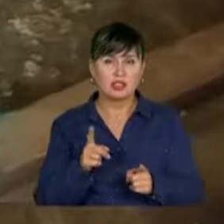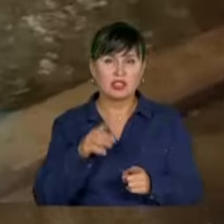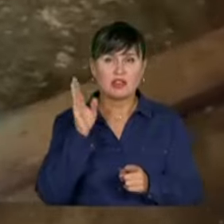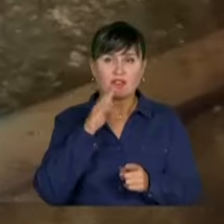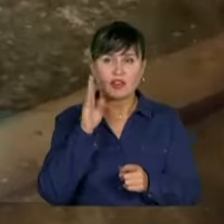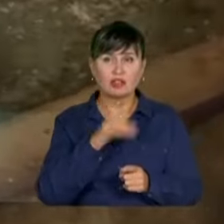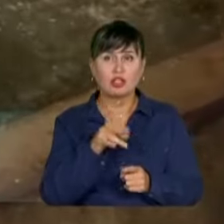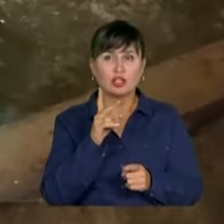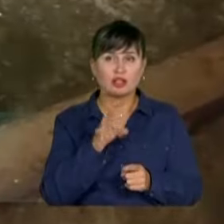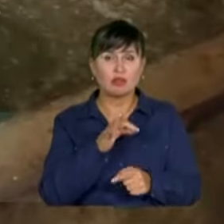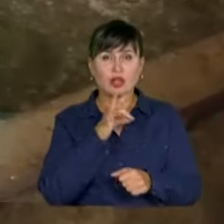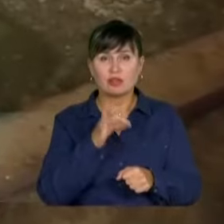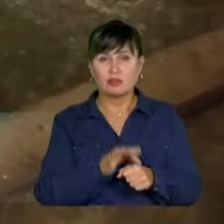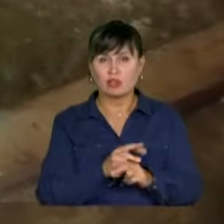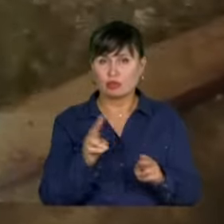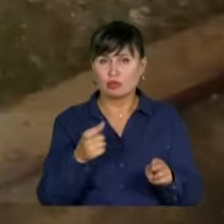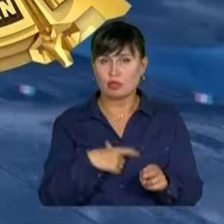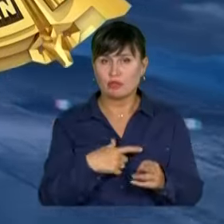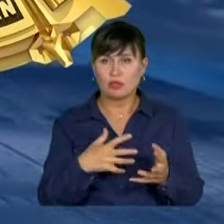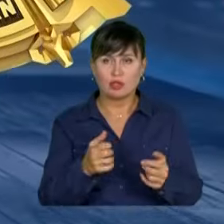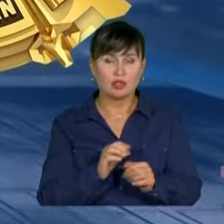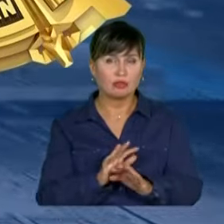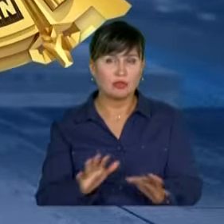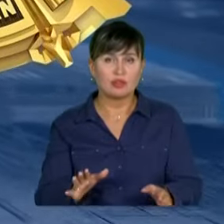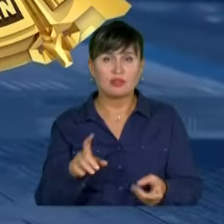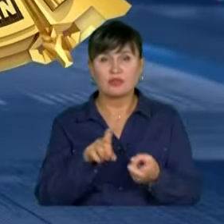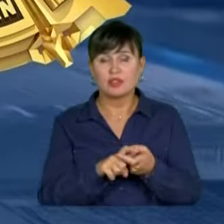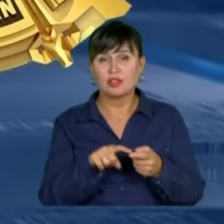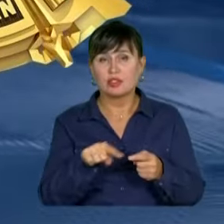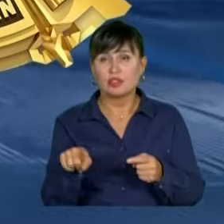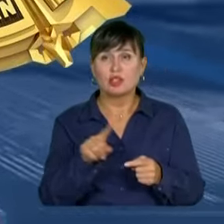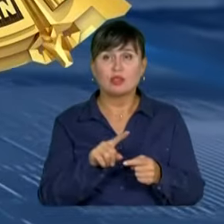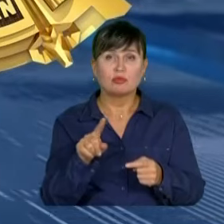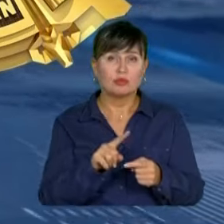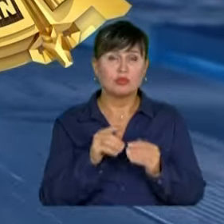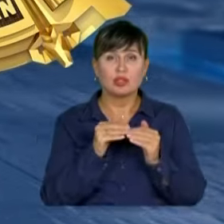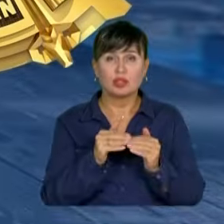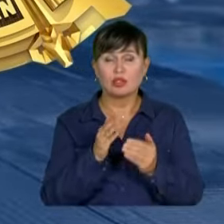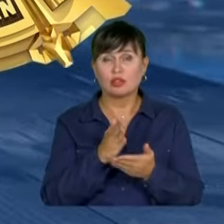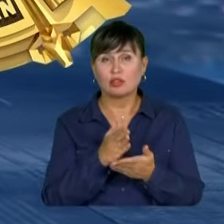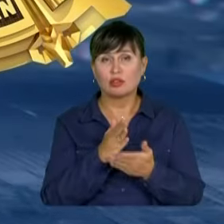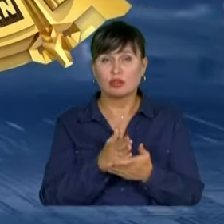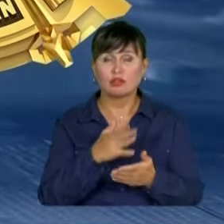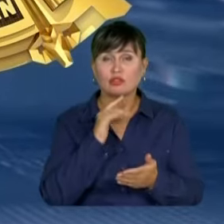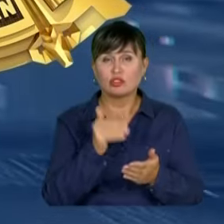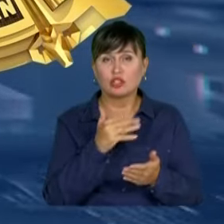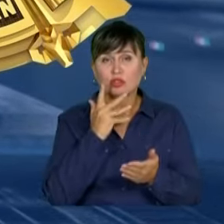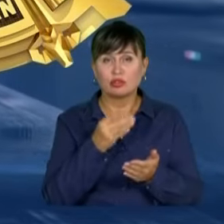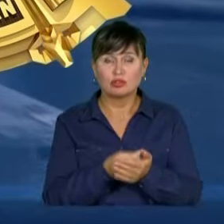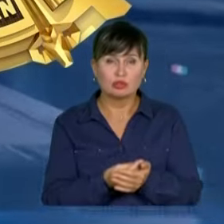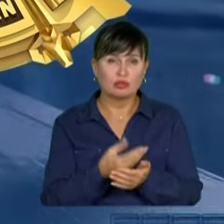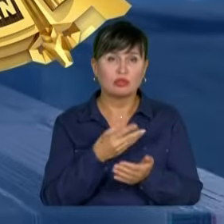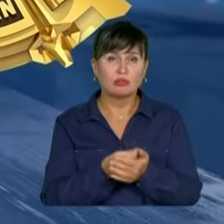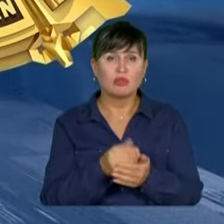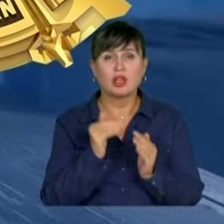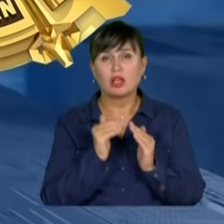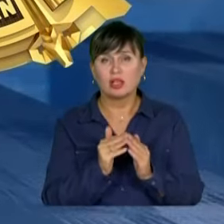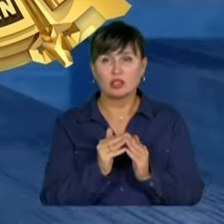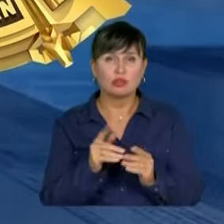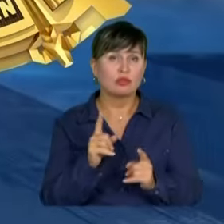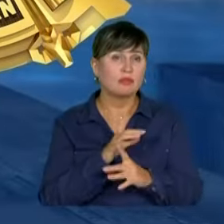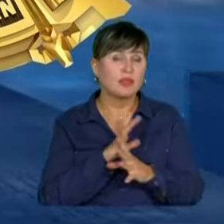но ответственность никто на себя не берет. В связи с тем, что гаражный кооператив находится в частной собственности, собственникам гаражей во